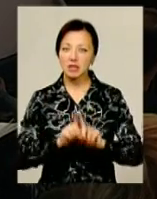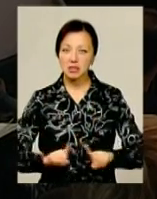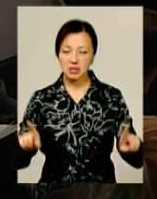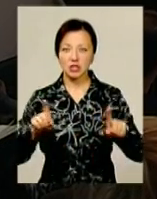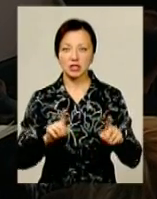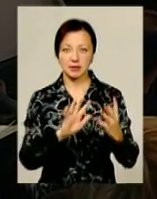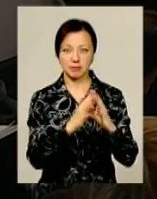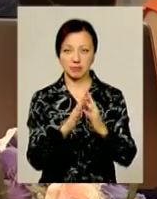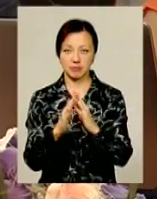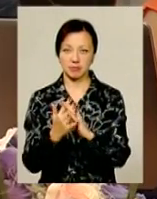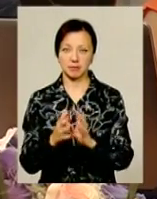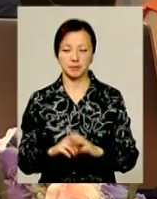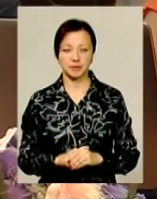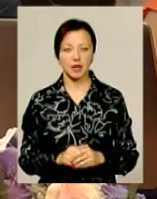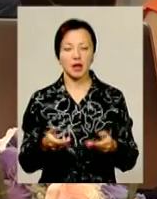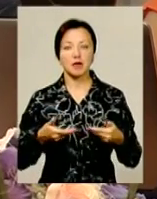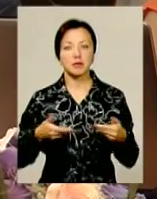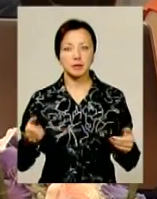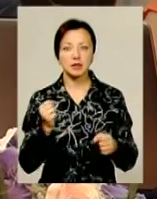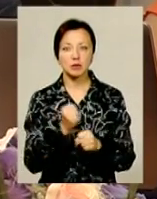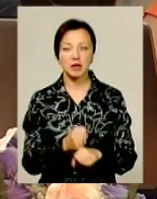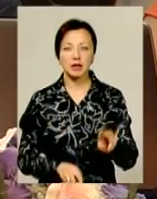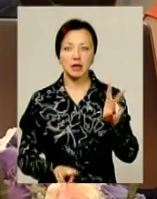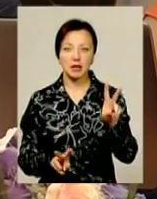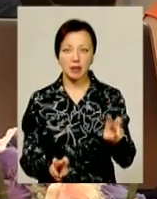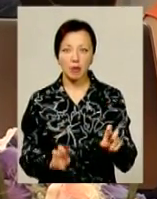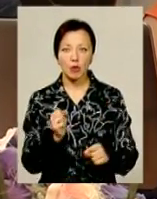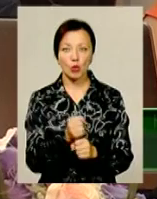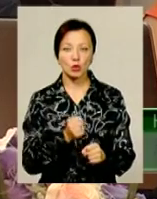родзинки населених пунктів. Ми вийшли на тему розробки